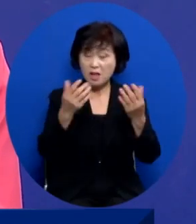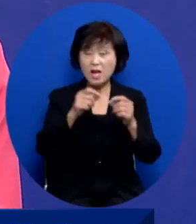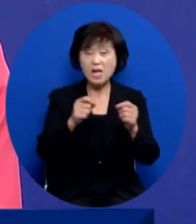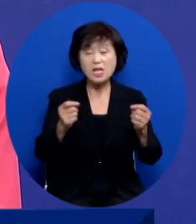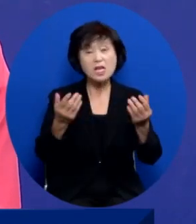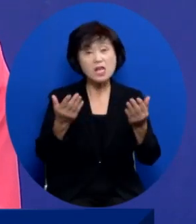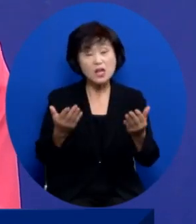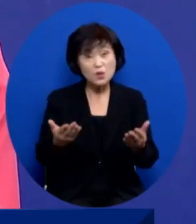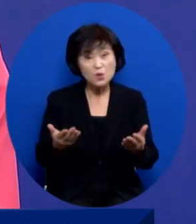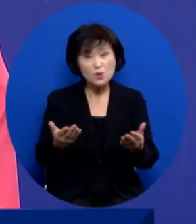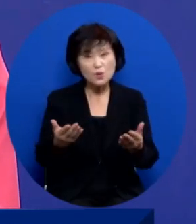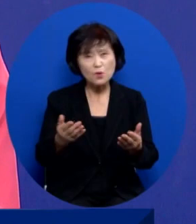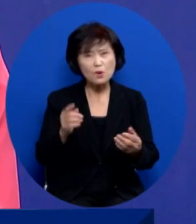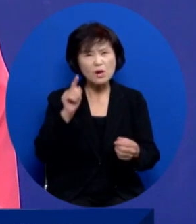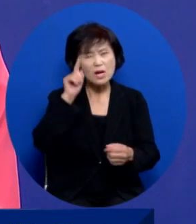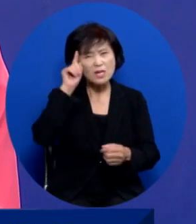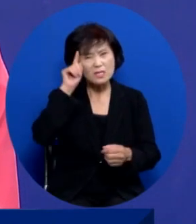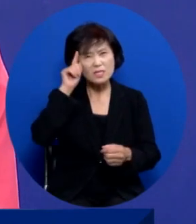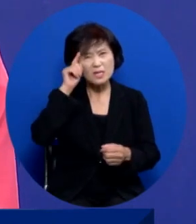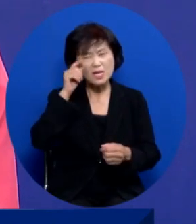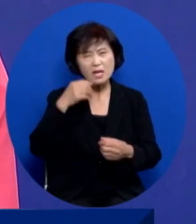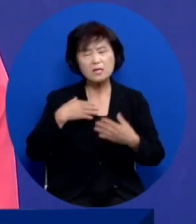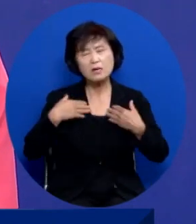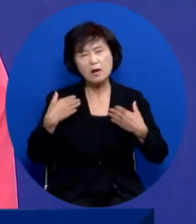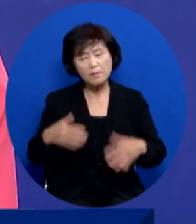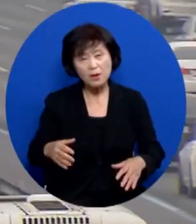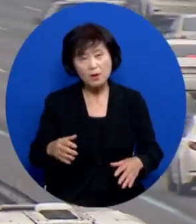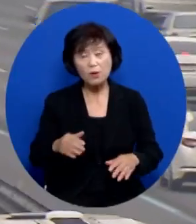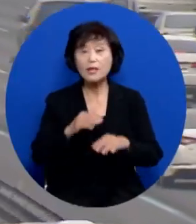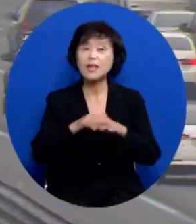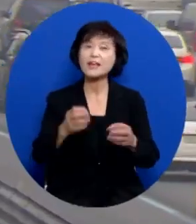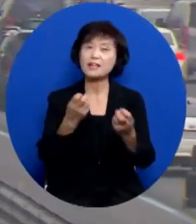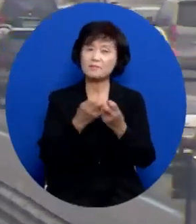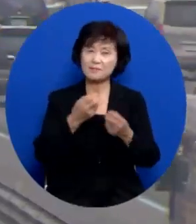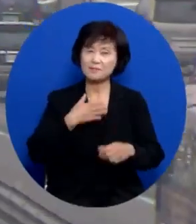후유증 극복 방법을 알아봤습니다 장현수 기자입니다